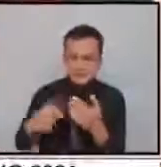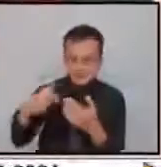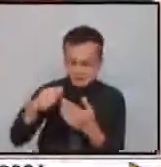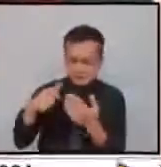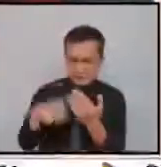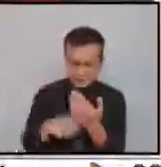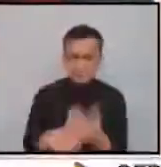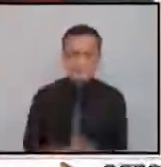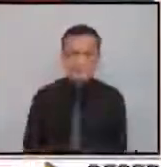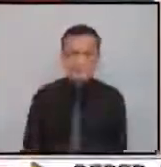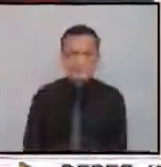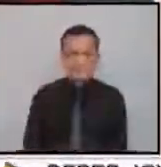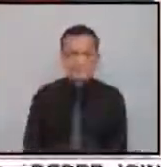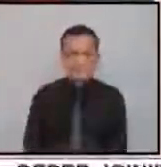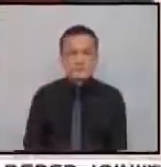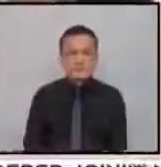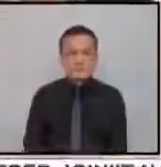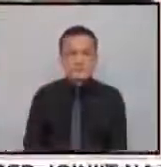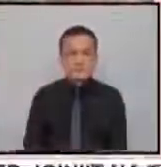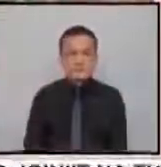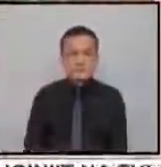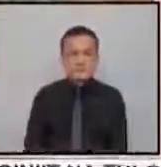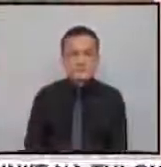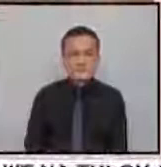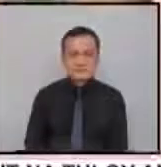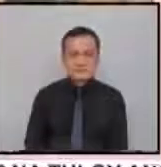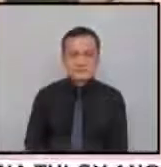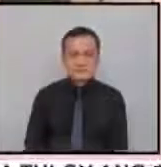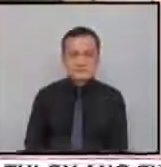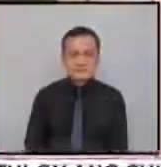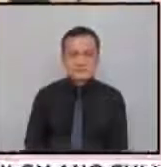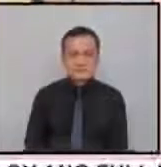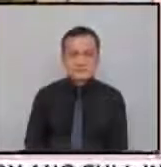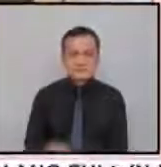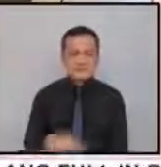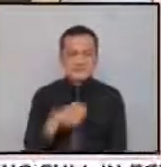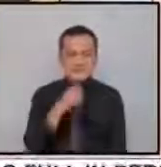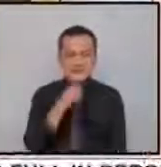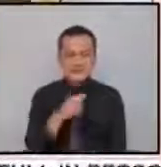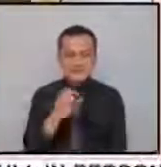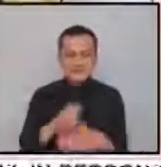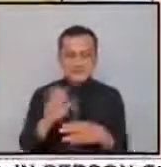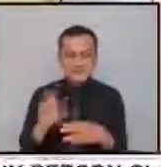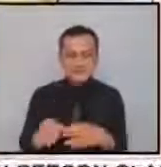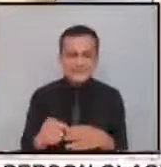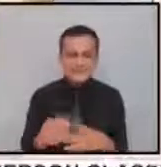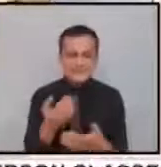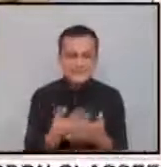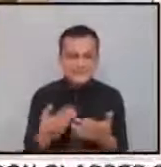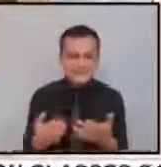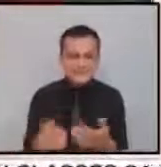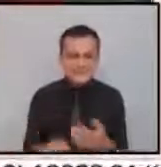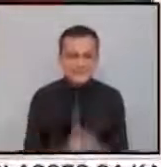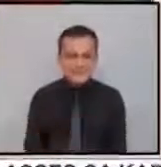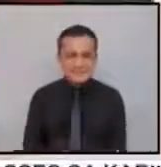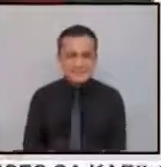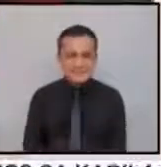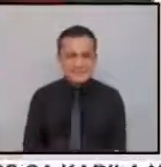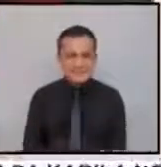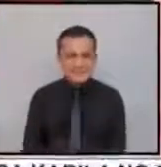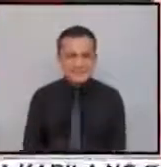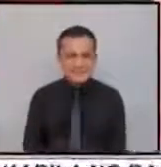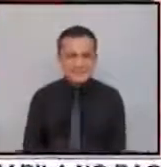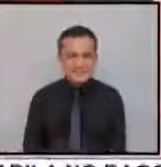yan. Kaya basta sa'yo, hindi mo tinatapos yung mga bagay. Ay, grabe hugot. Ganyan, oh. Pagkatapos... Bakit yun sa akin nagmukhang